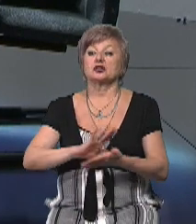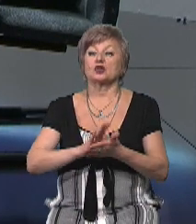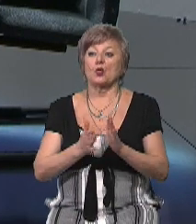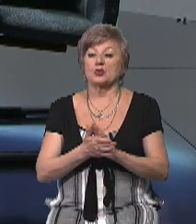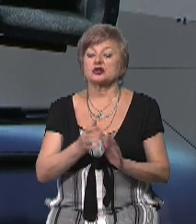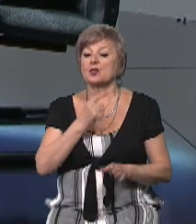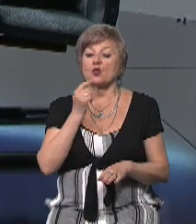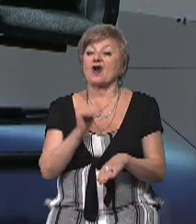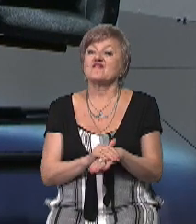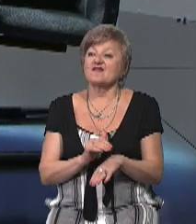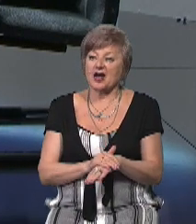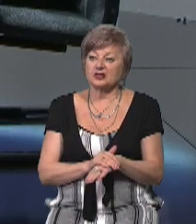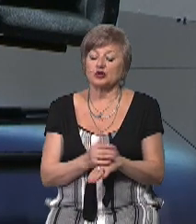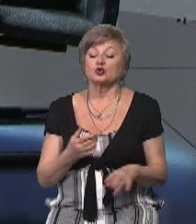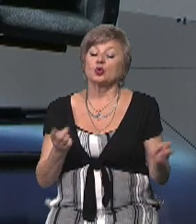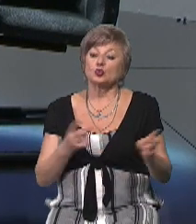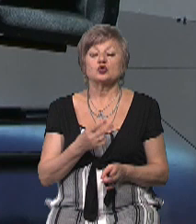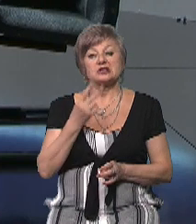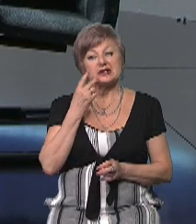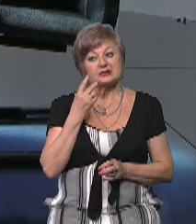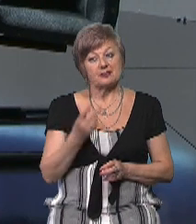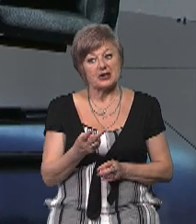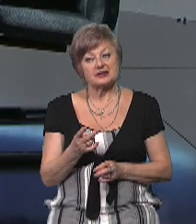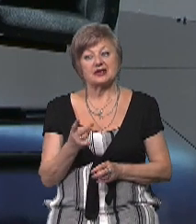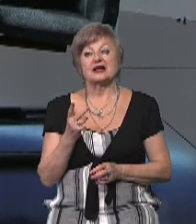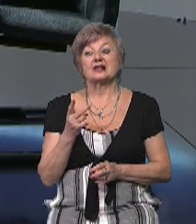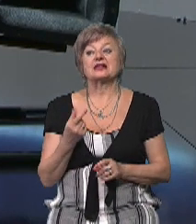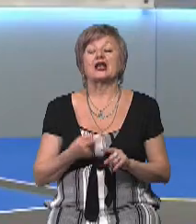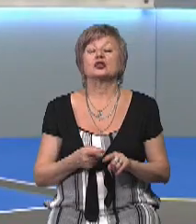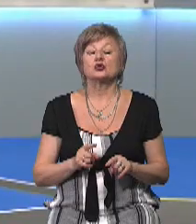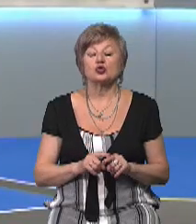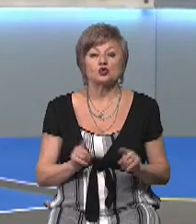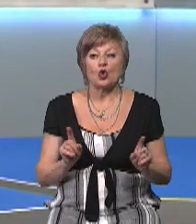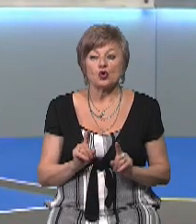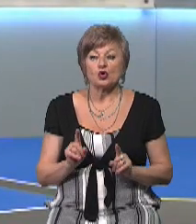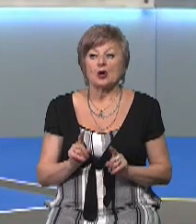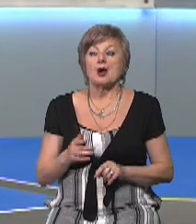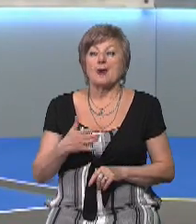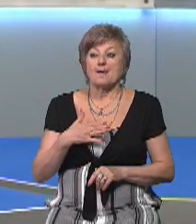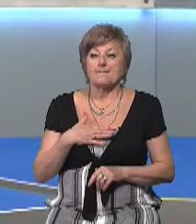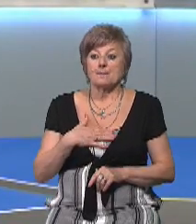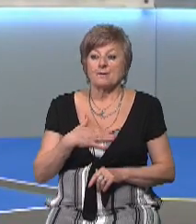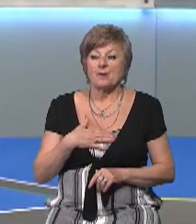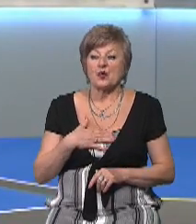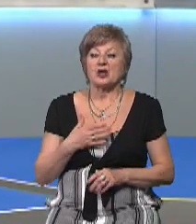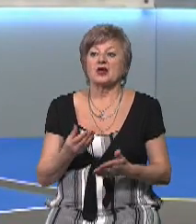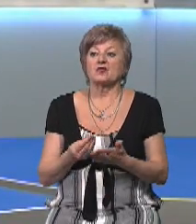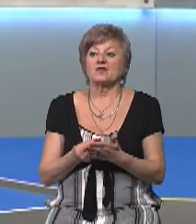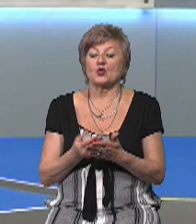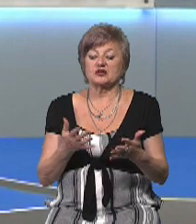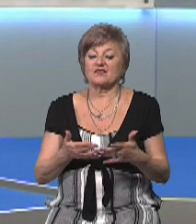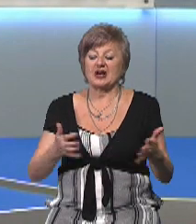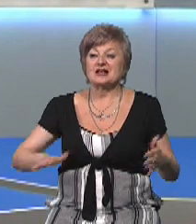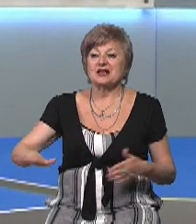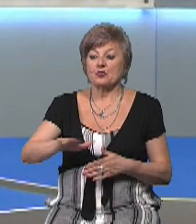багатьма фактами. Але нам треба дивитися, власне, на те, що ми його оцінюємо в різних площинах.